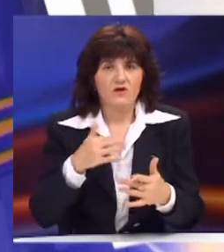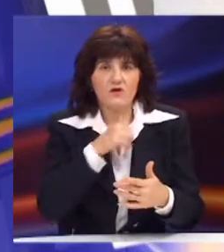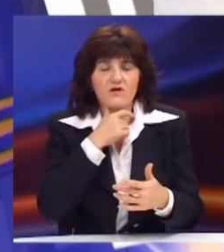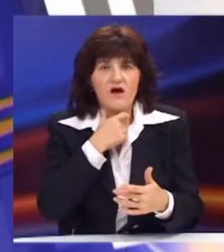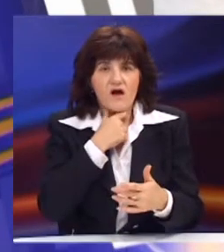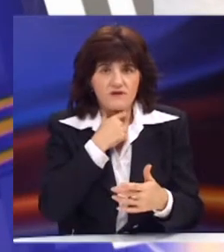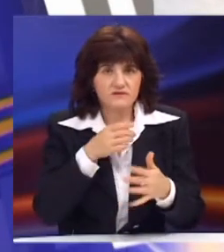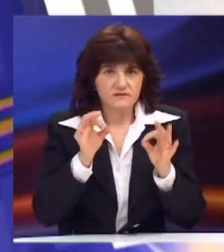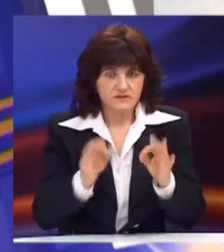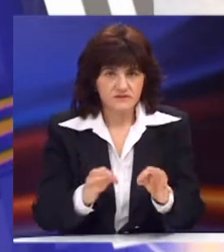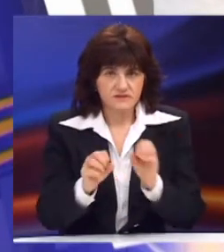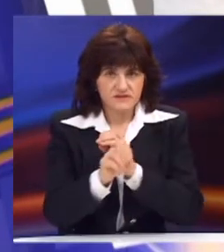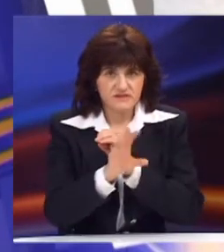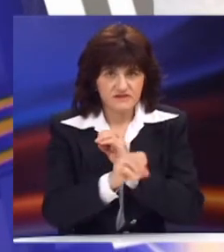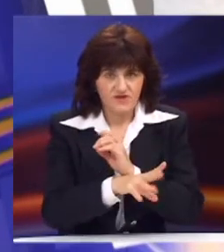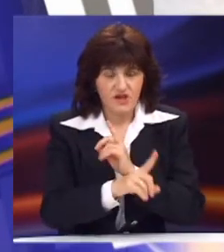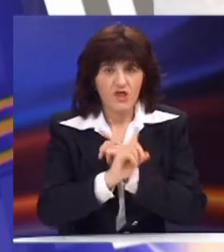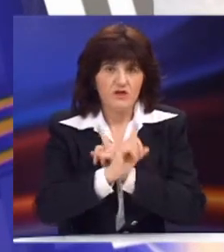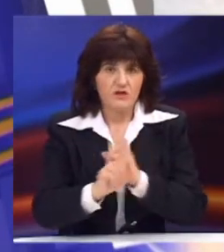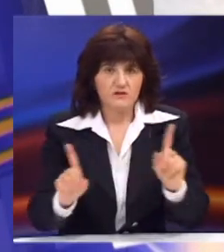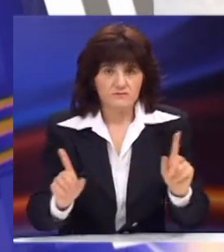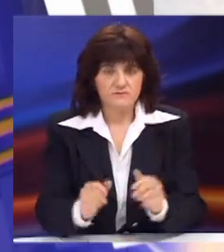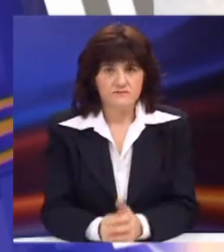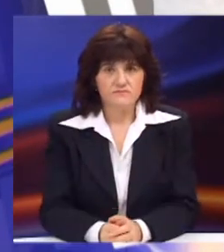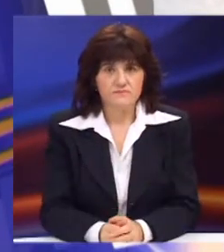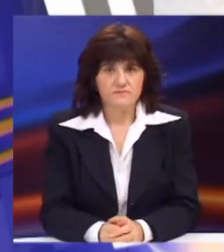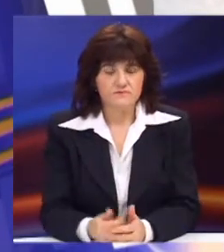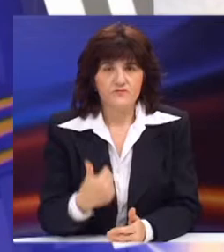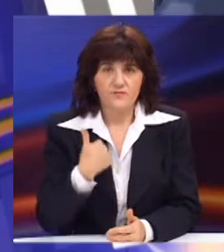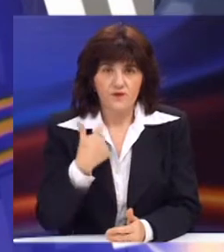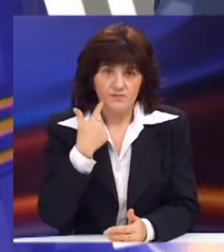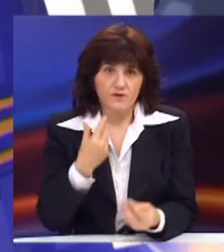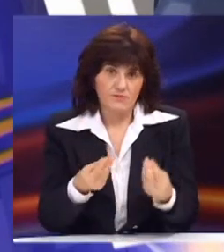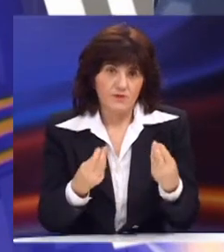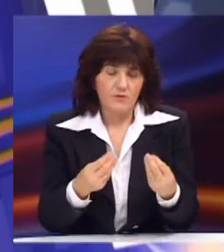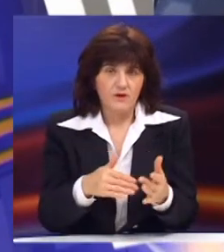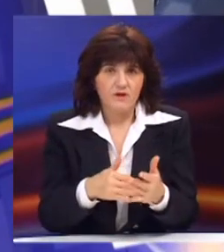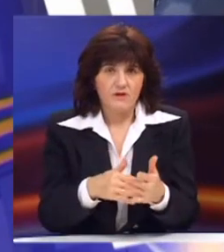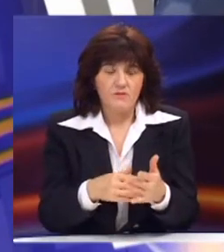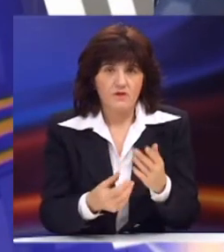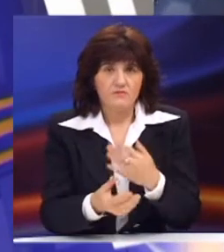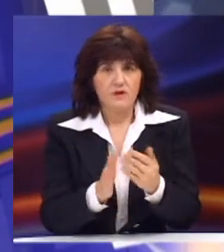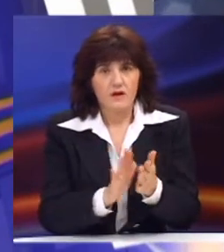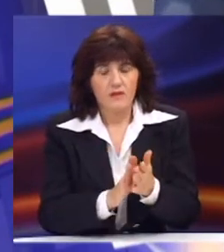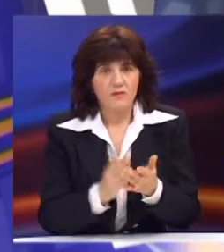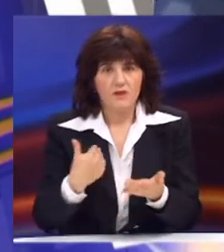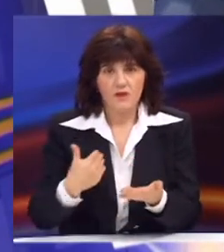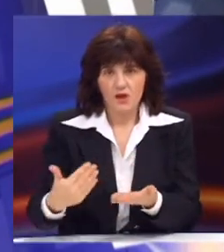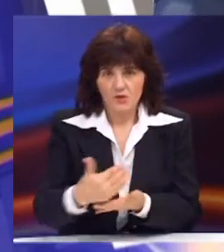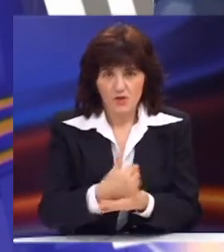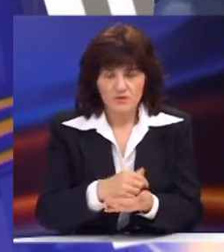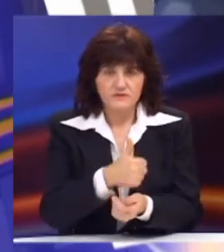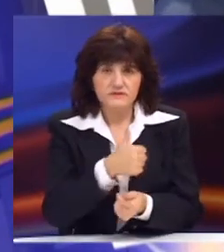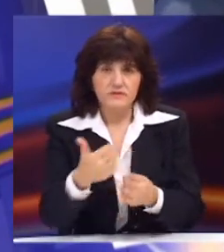instalacije tečnog naftnog gasa, svetlosno sigurnosni, kao i ostali uređaji. Mislim da je u redu i da je dobra prilika, eto tako da